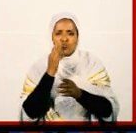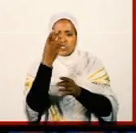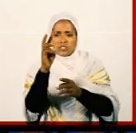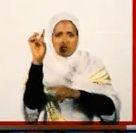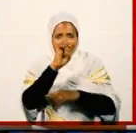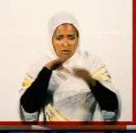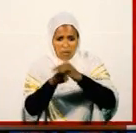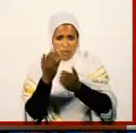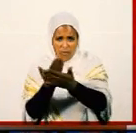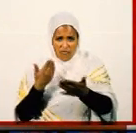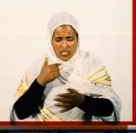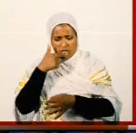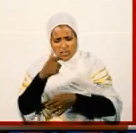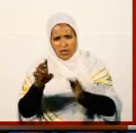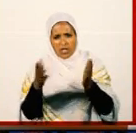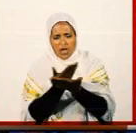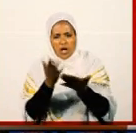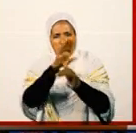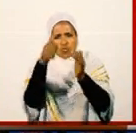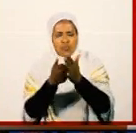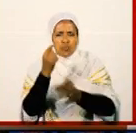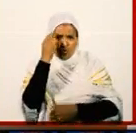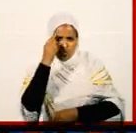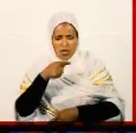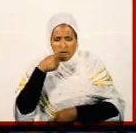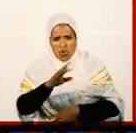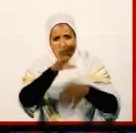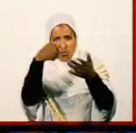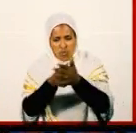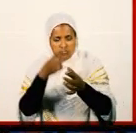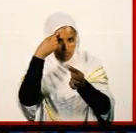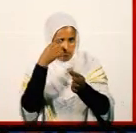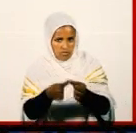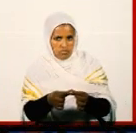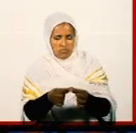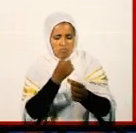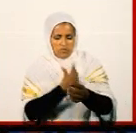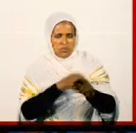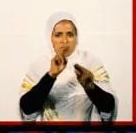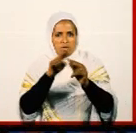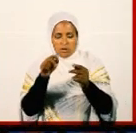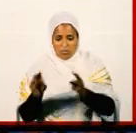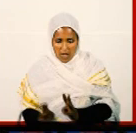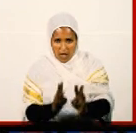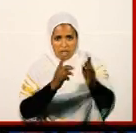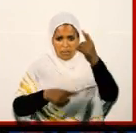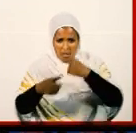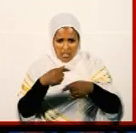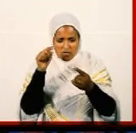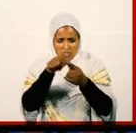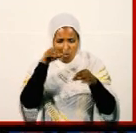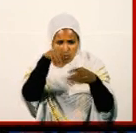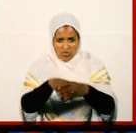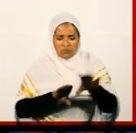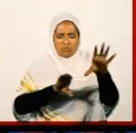አስበን የተነገረው ነገሮች ሁሉ አስተውለን በዚያ መንገድ ወደዚህ መተን እዚያም ውስጥ ሆነን ደግሞ ልናደርጋቸው የሚገቡት ነገሮች ሁሉ